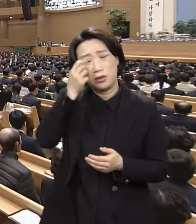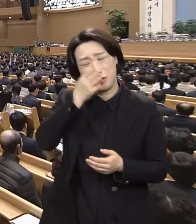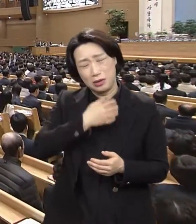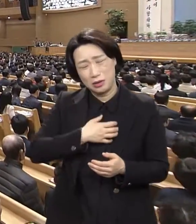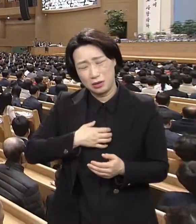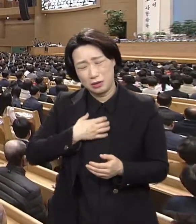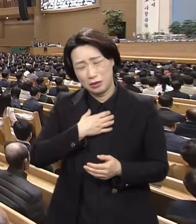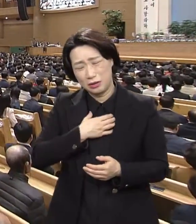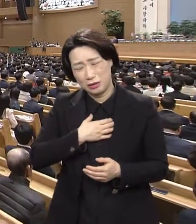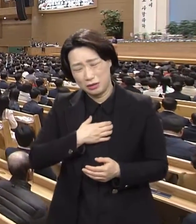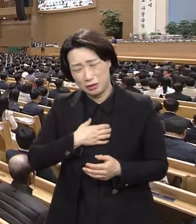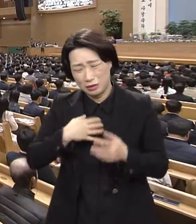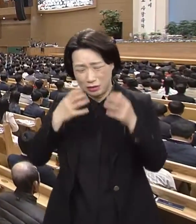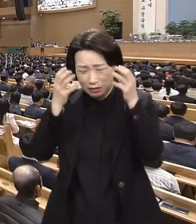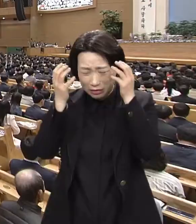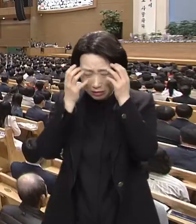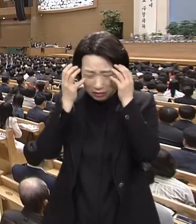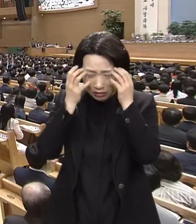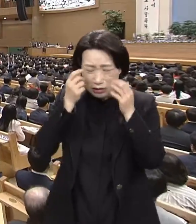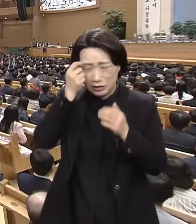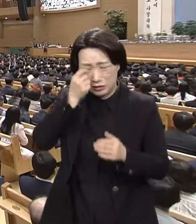실력과